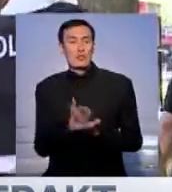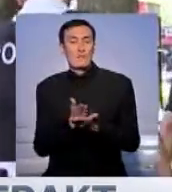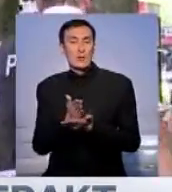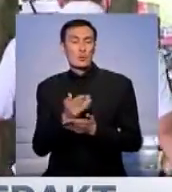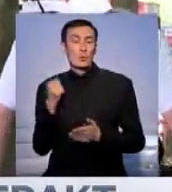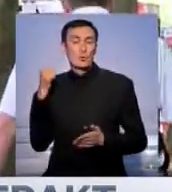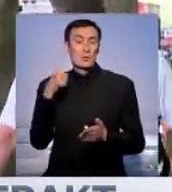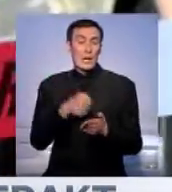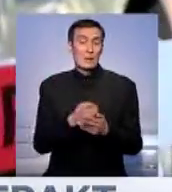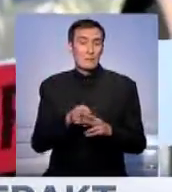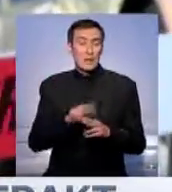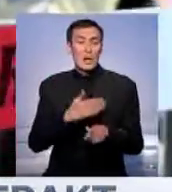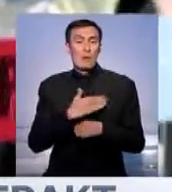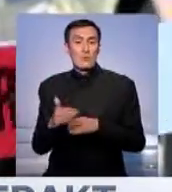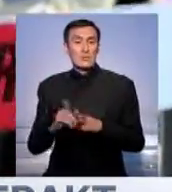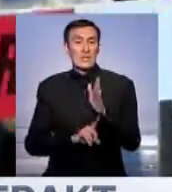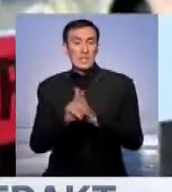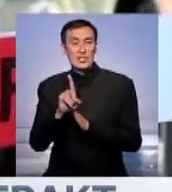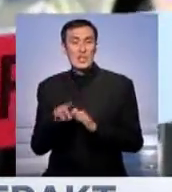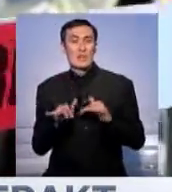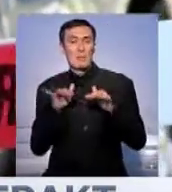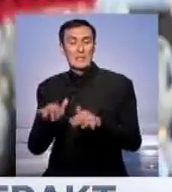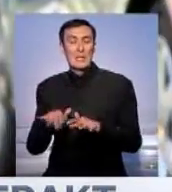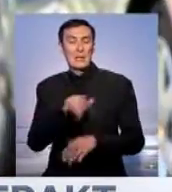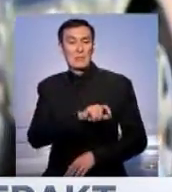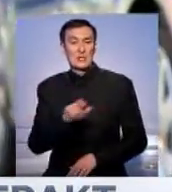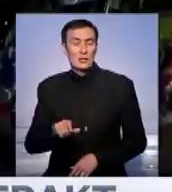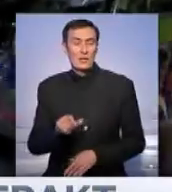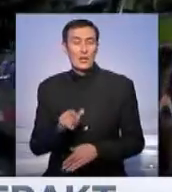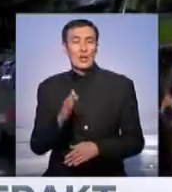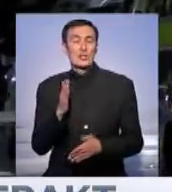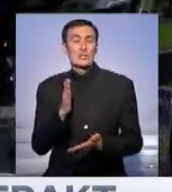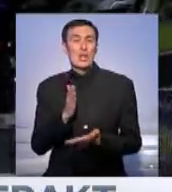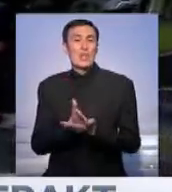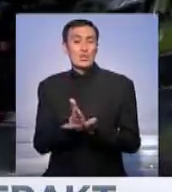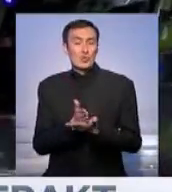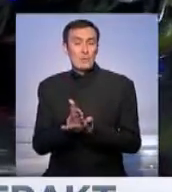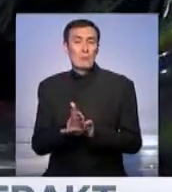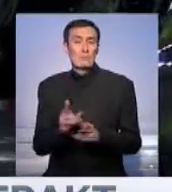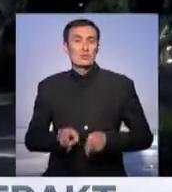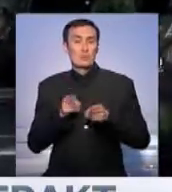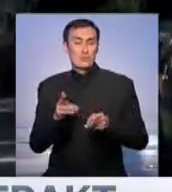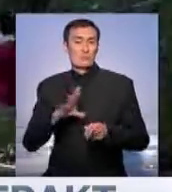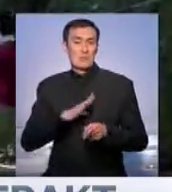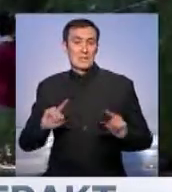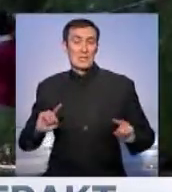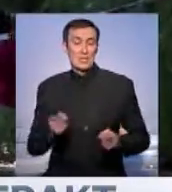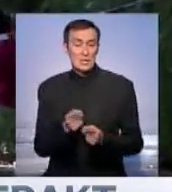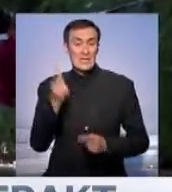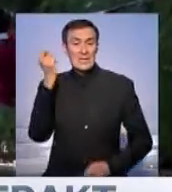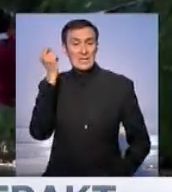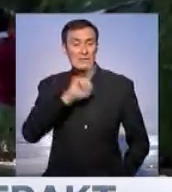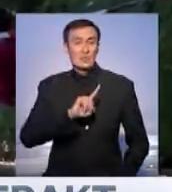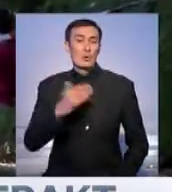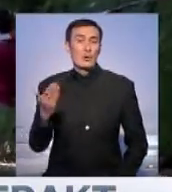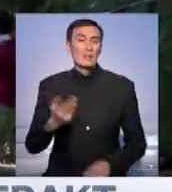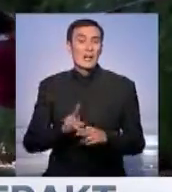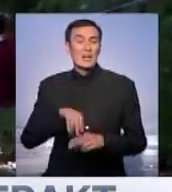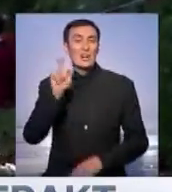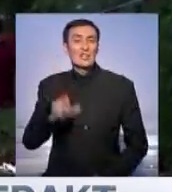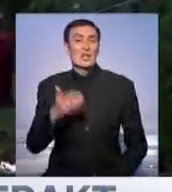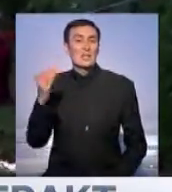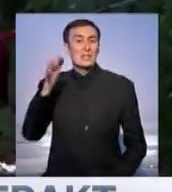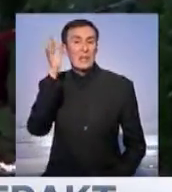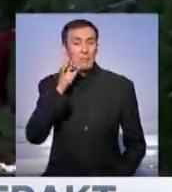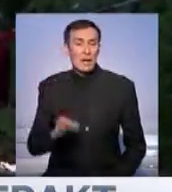его в лицо. После злоумышленник стал нападать на пассажиров с кухонным ножом. Преступника задержали. Уже известно, что он